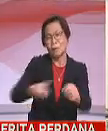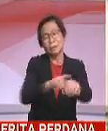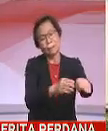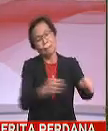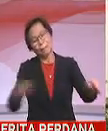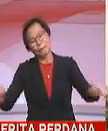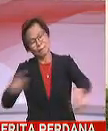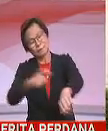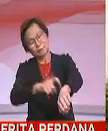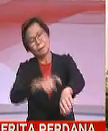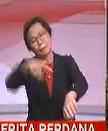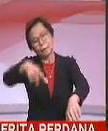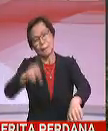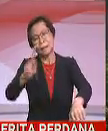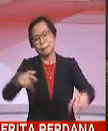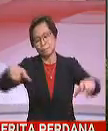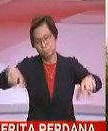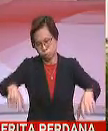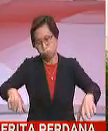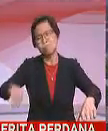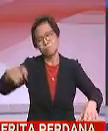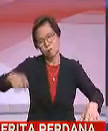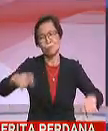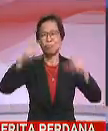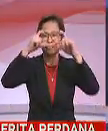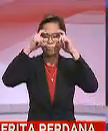sepanjang tempoh PKP. Pada masa